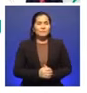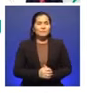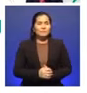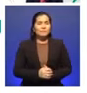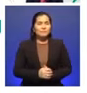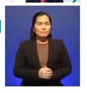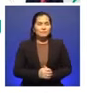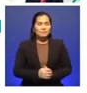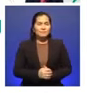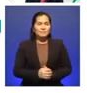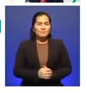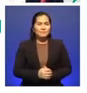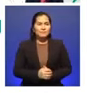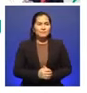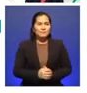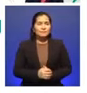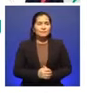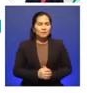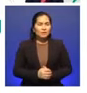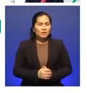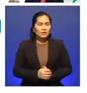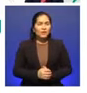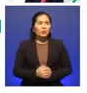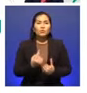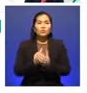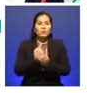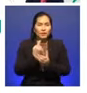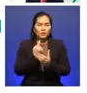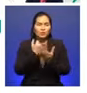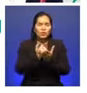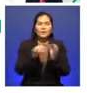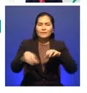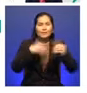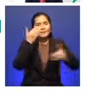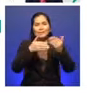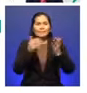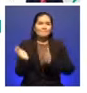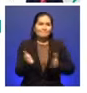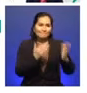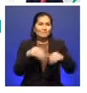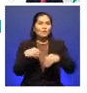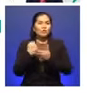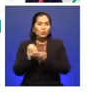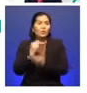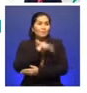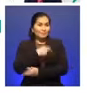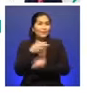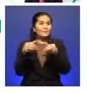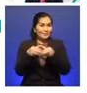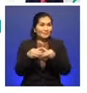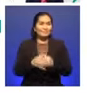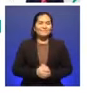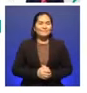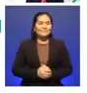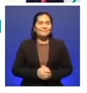นี้ค่ะได้เข้ามาเป็นผู้ที่ดำเนินกิจกรรมและช่วยกันจัดกิจกรรมให้กับเราสไ